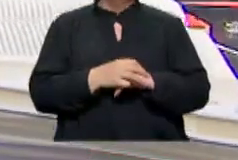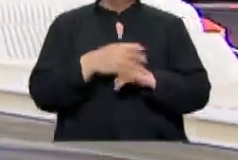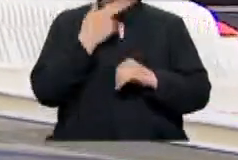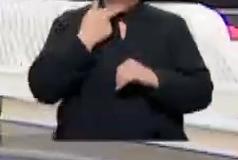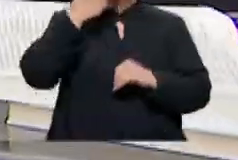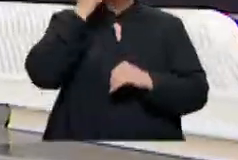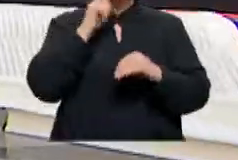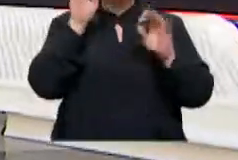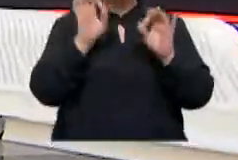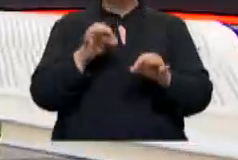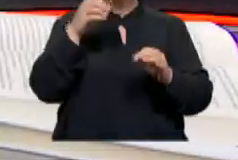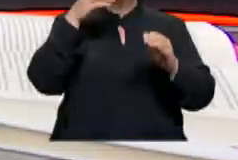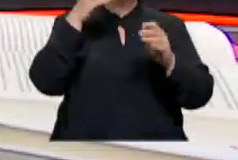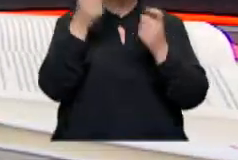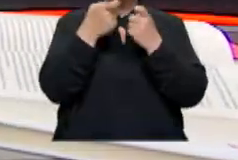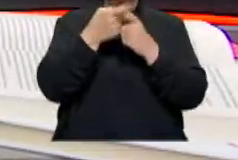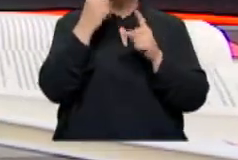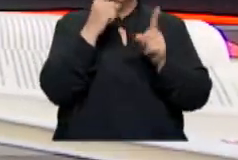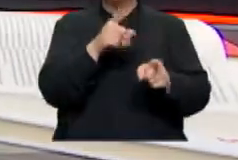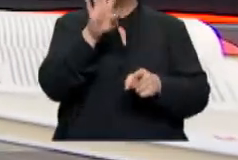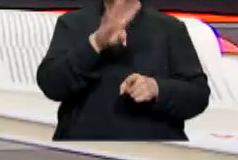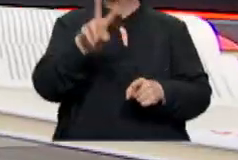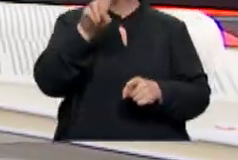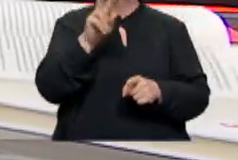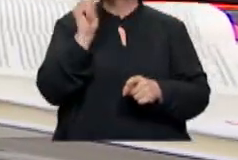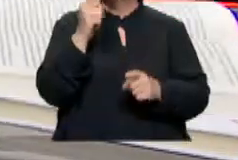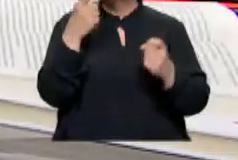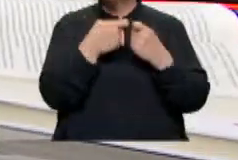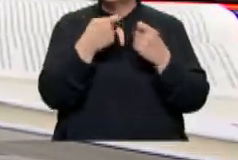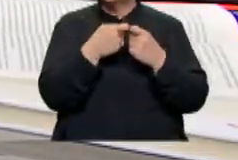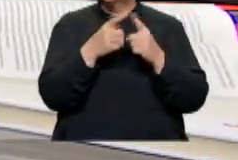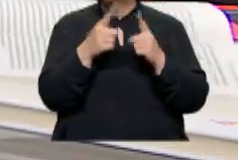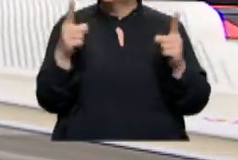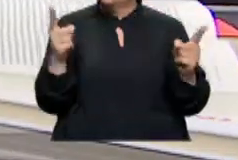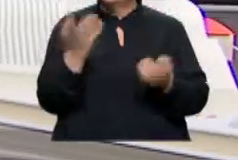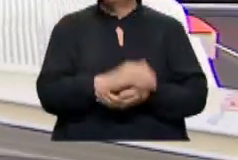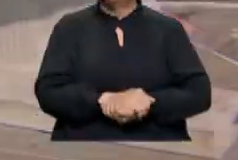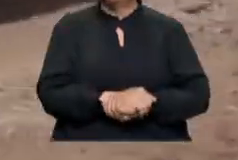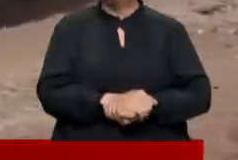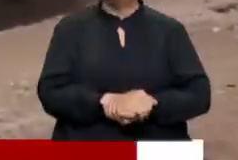Rusya'nın Ukrayna'da giriştiği işgale bir bakalım. 47. günü savaş uzuyor.